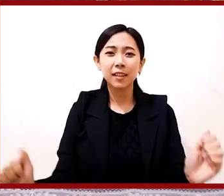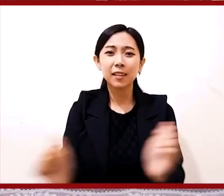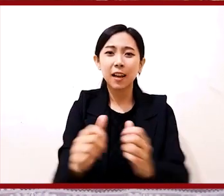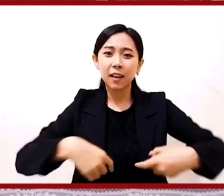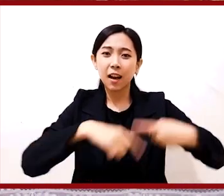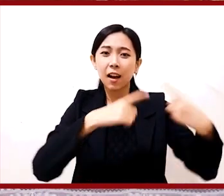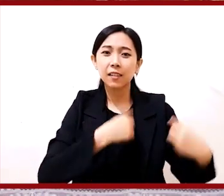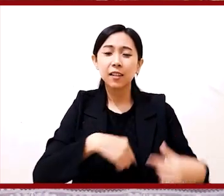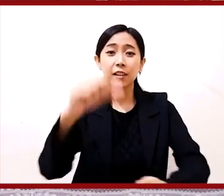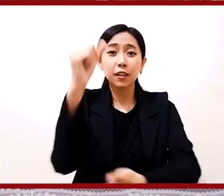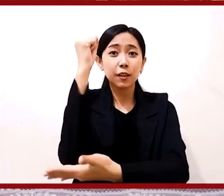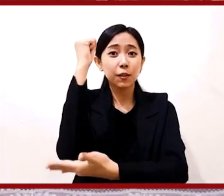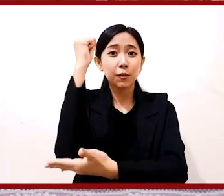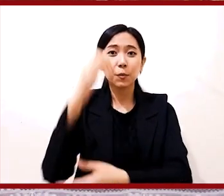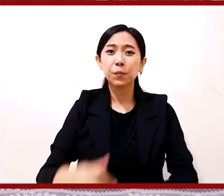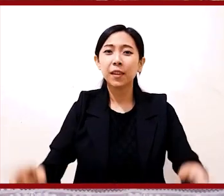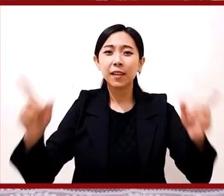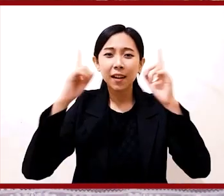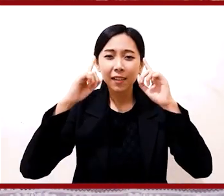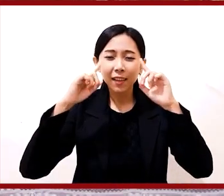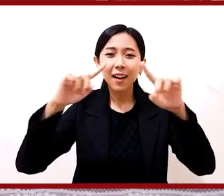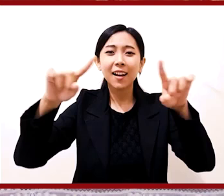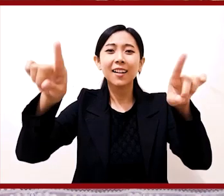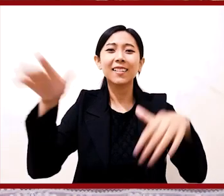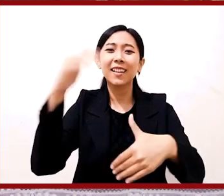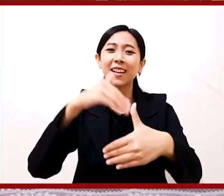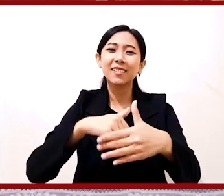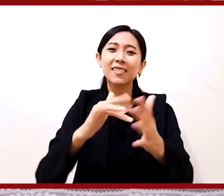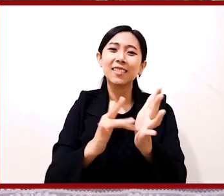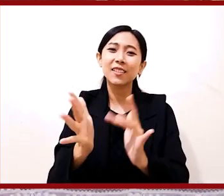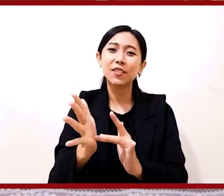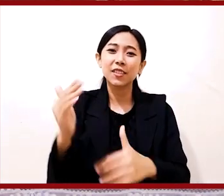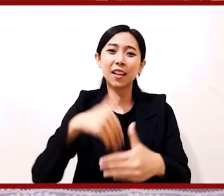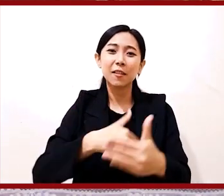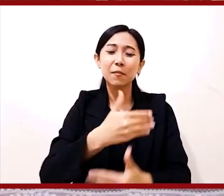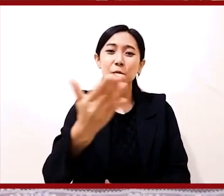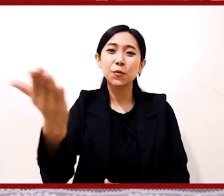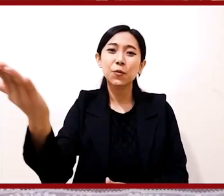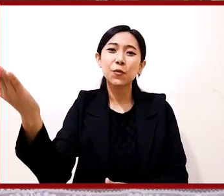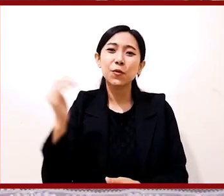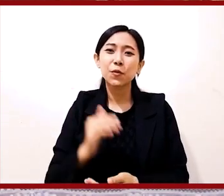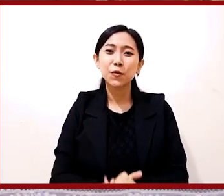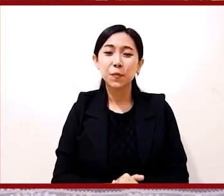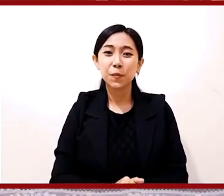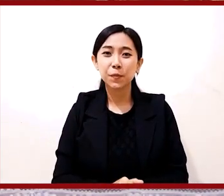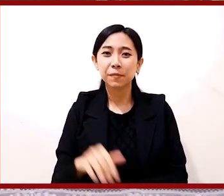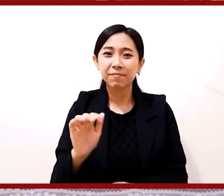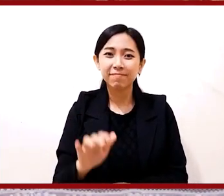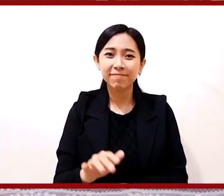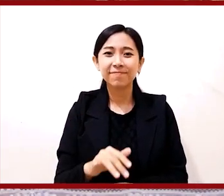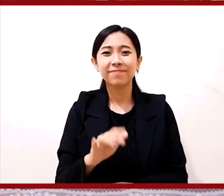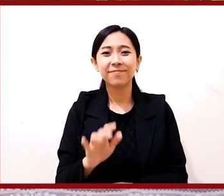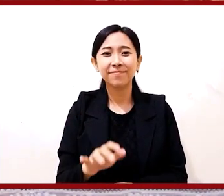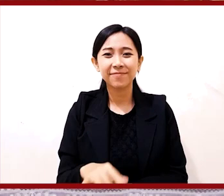Sampaikan firman dengan hati teguh, nyatakan Yesus dalammu.